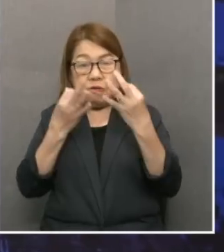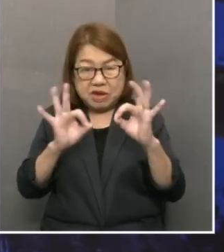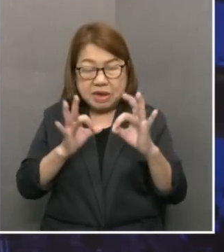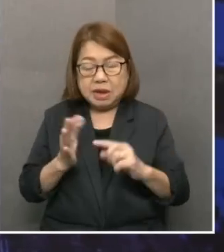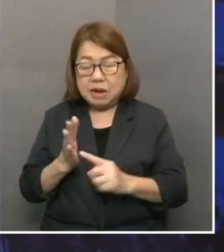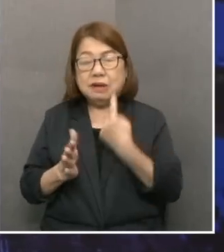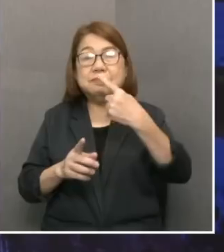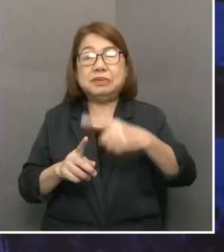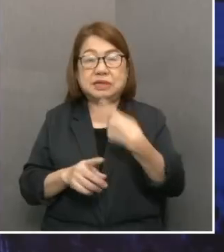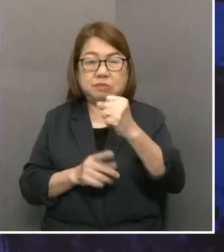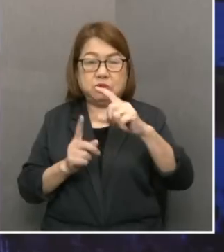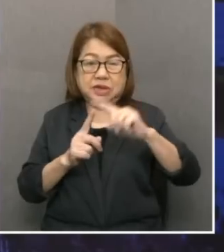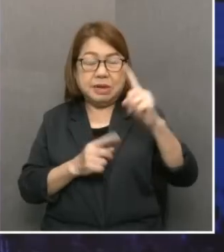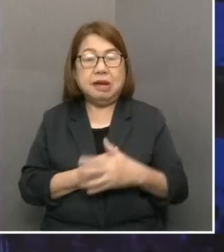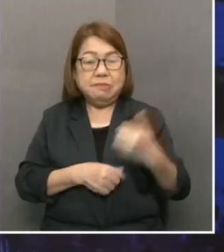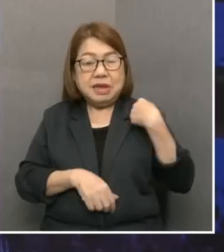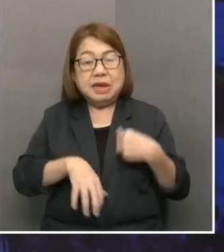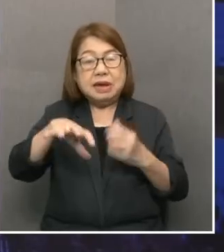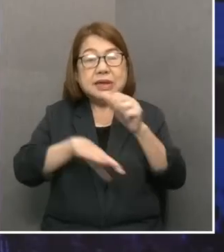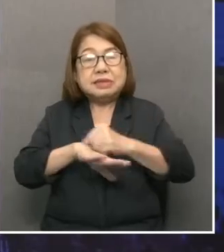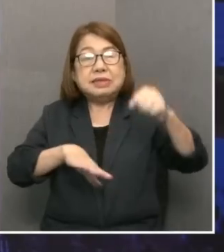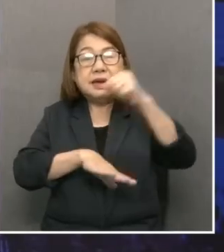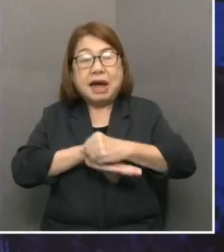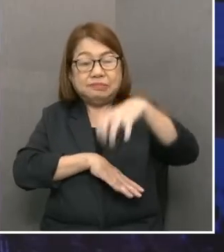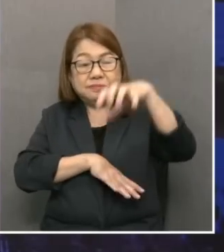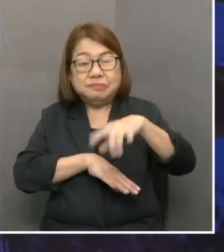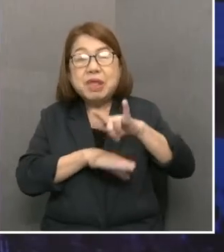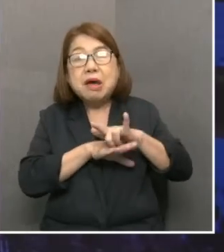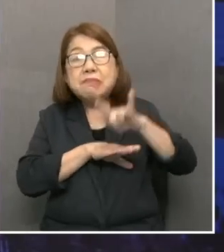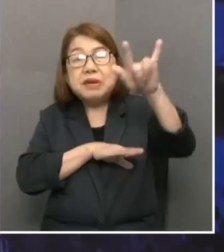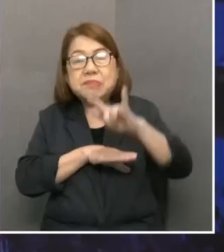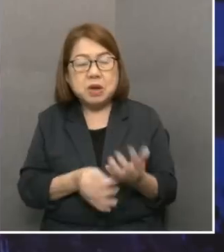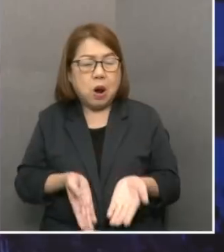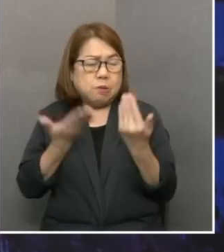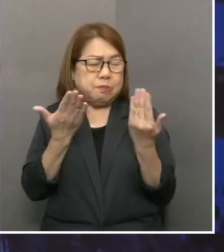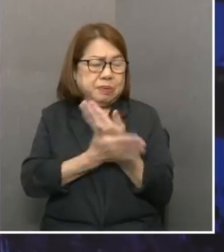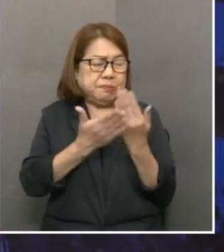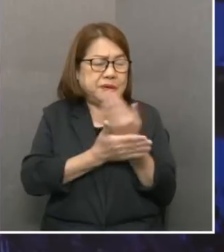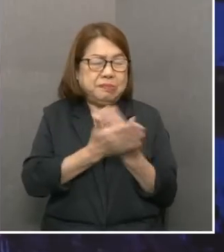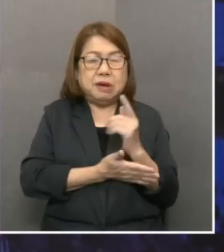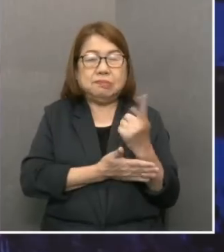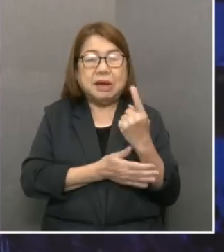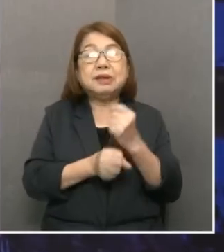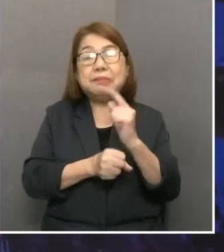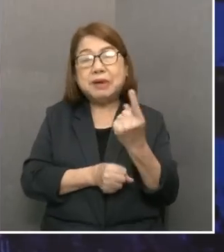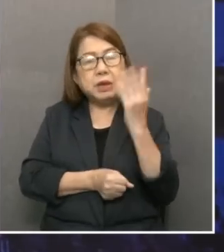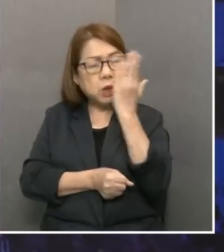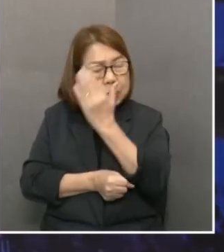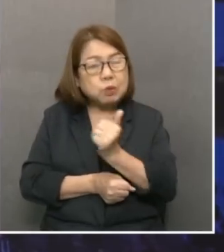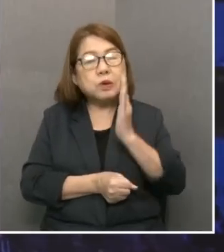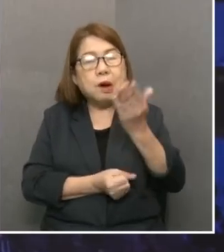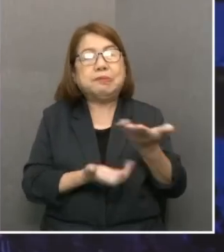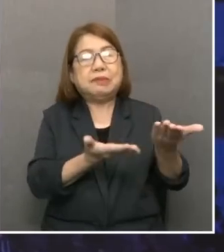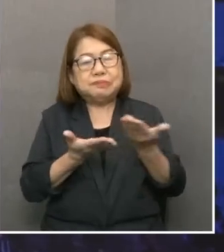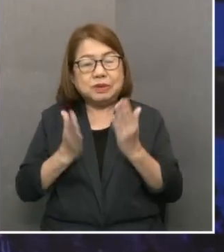ปรุงสนามบิน 20แห่งนะคะจะได้เป็นการพร้อมรองรับนักท่องเที่ยวที่จะเพิ่มมากขึ้นนั่นเองค่ะ 31